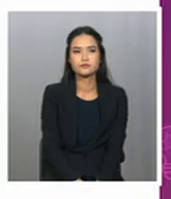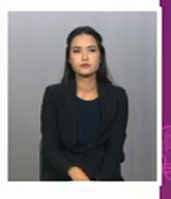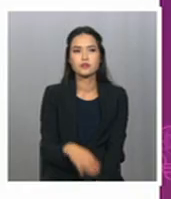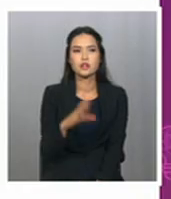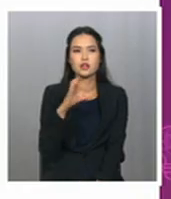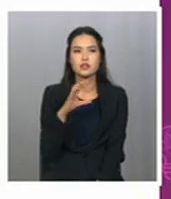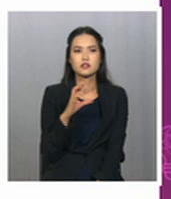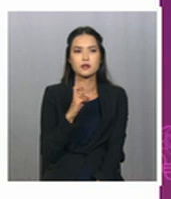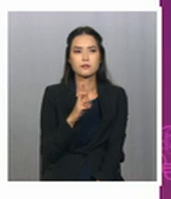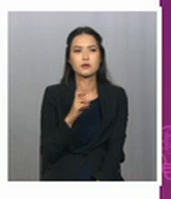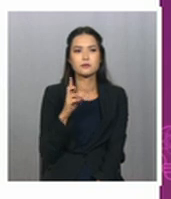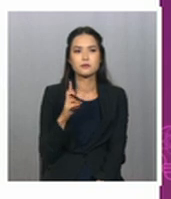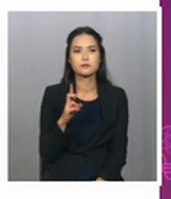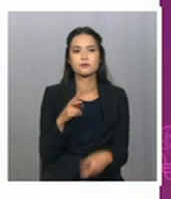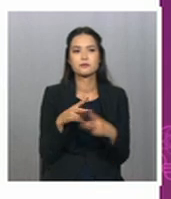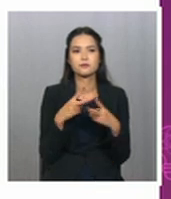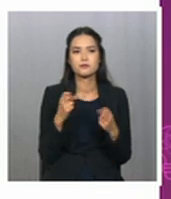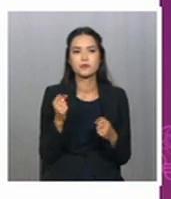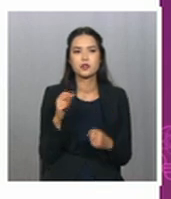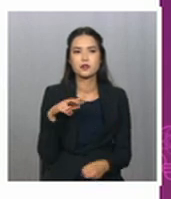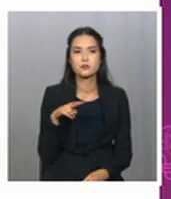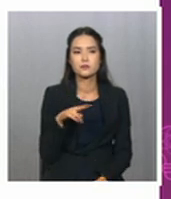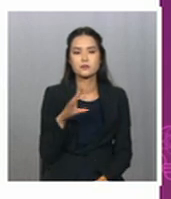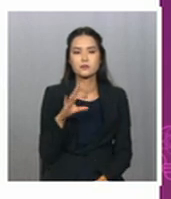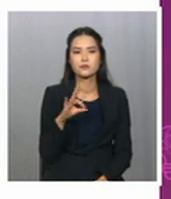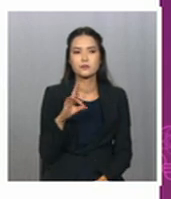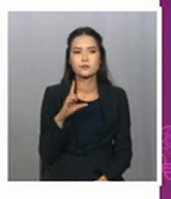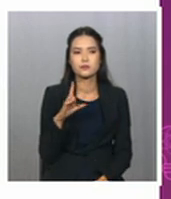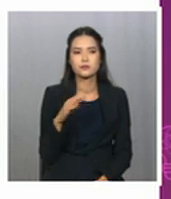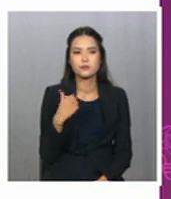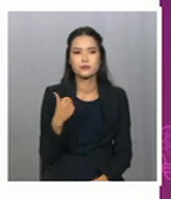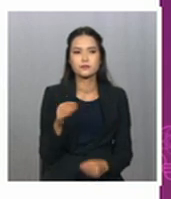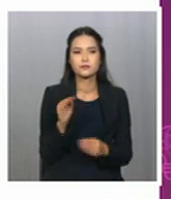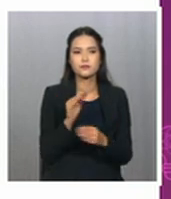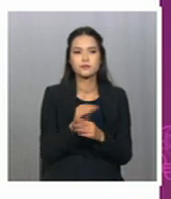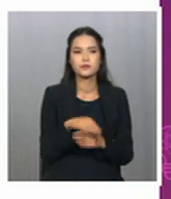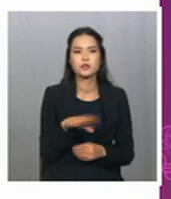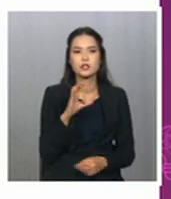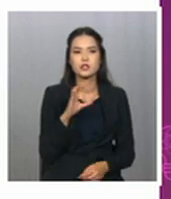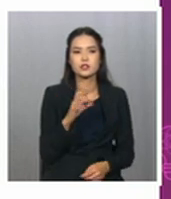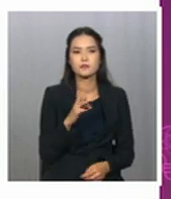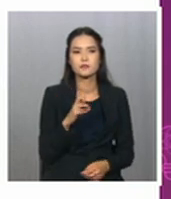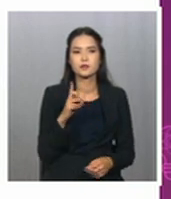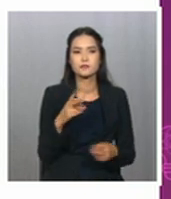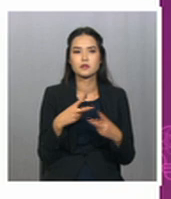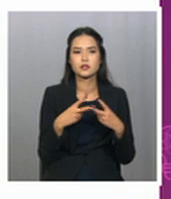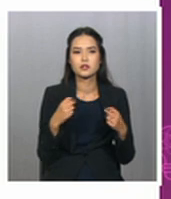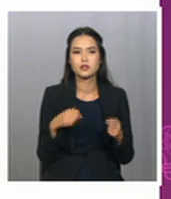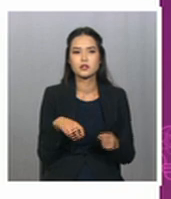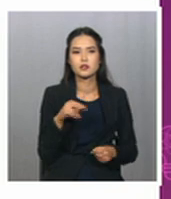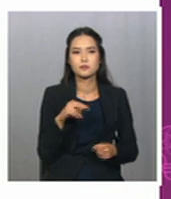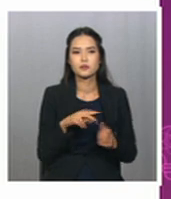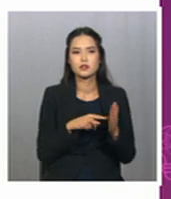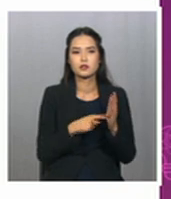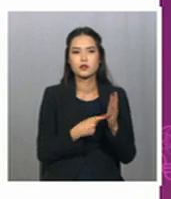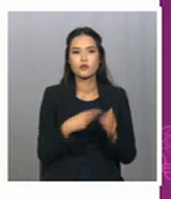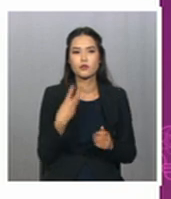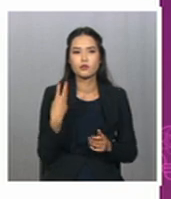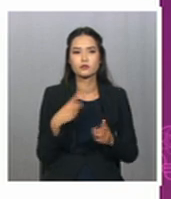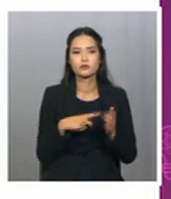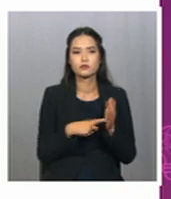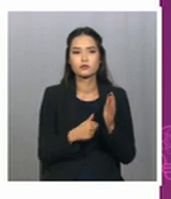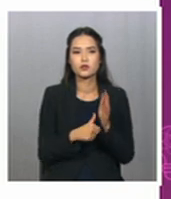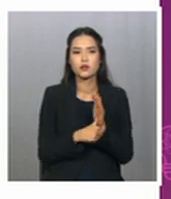Конустың бүйір бетінің ауданы PRL формуласымен анықталады. Сол кезде R-дің орнына табылған